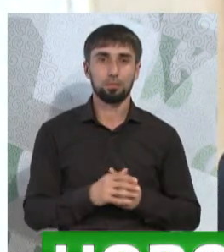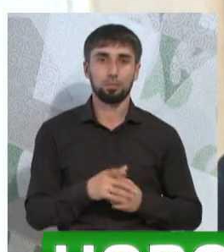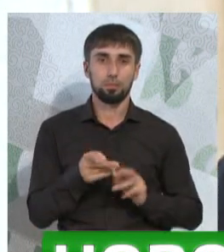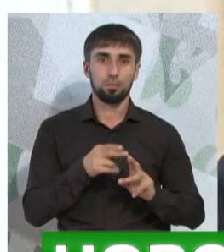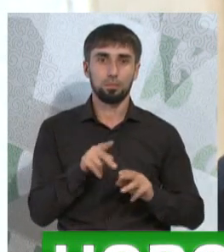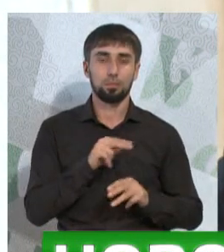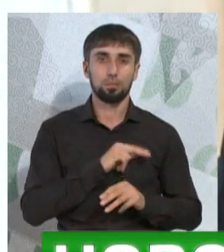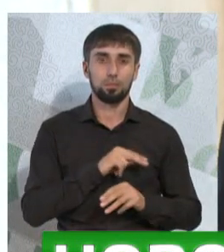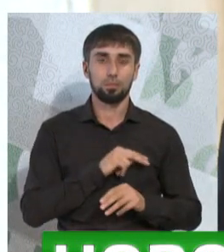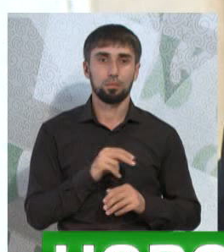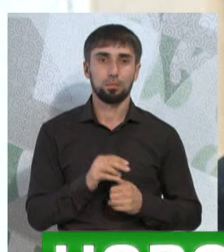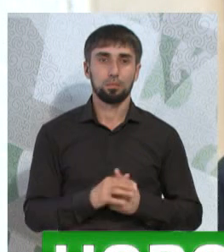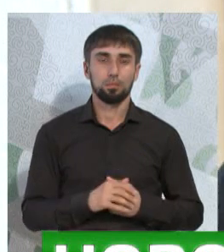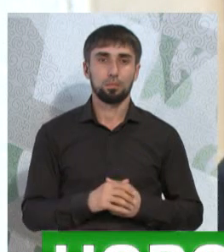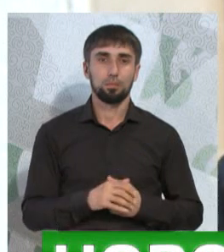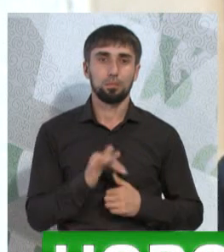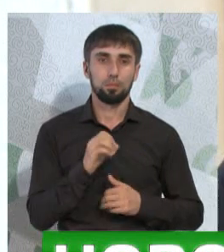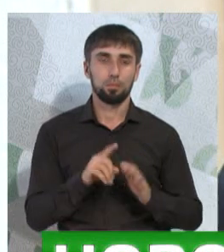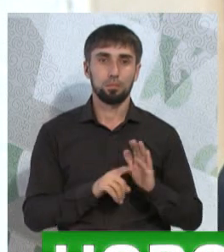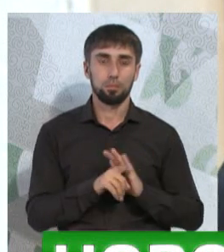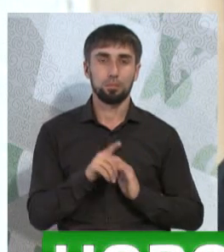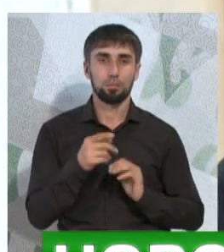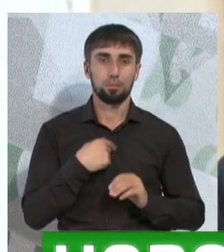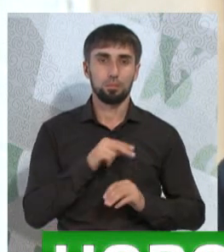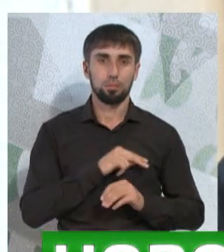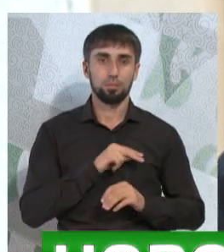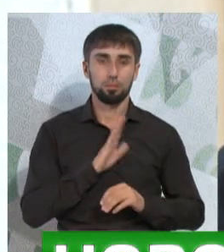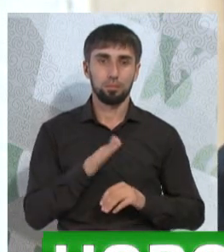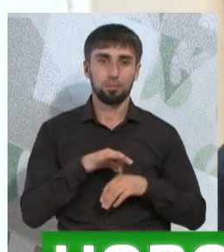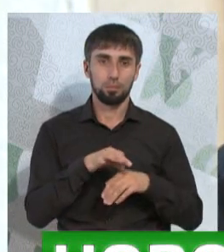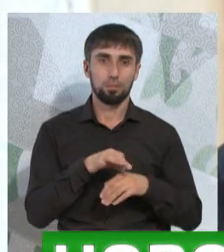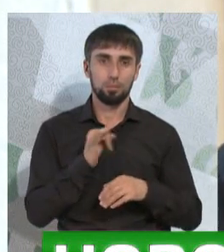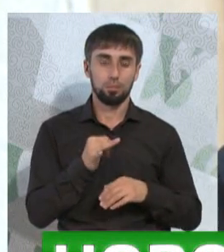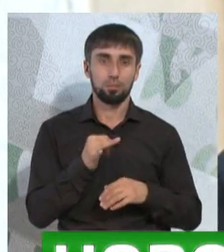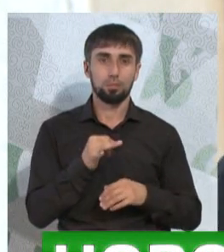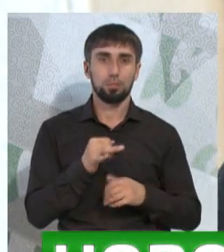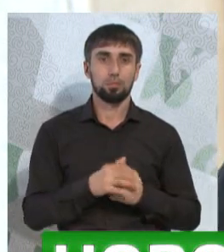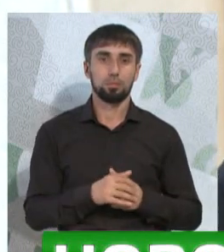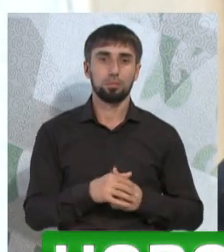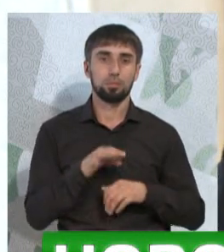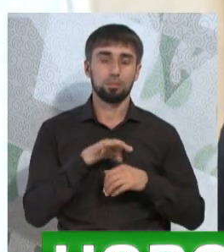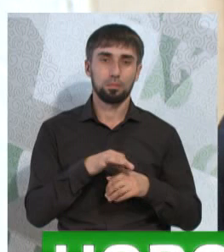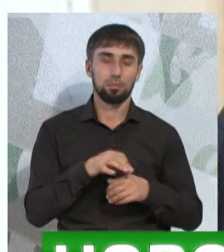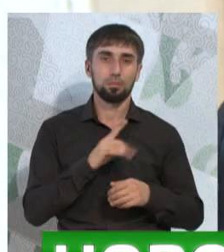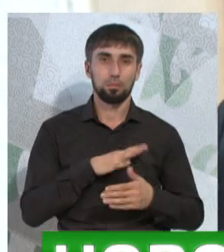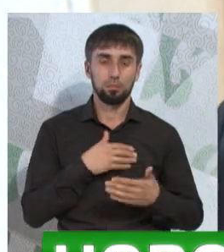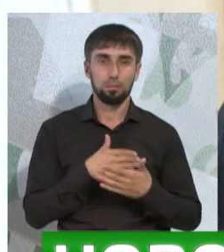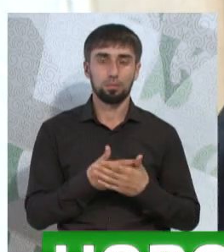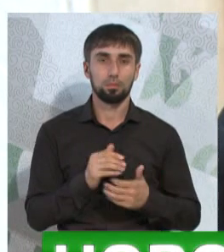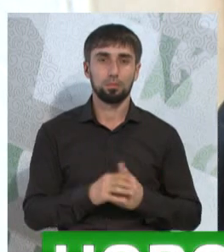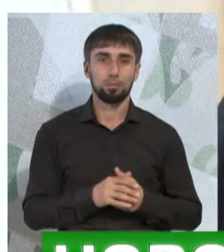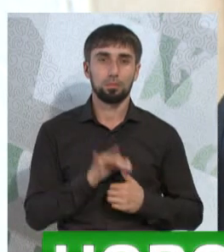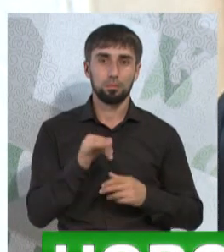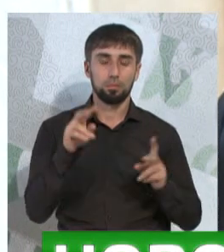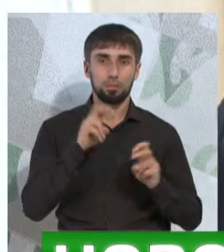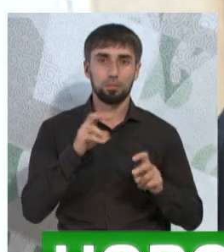работа уже начата, мы ведем эту работу и будем ее интенсивно проводить, будет